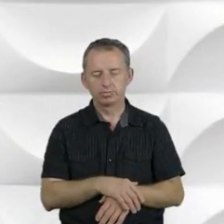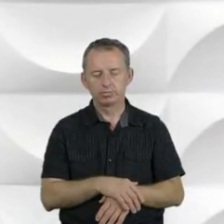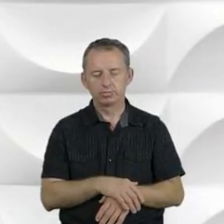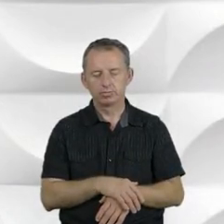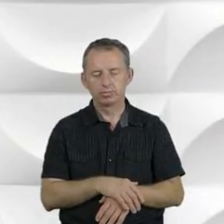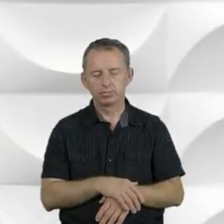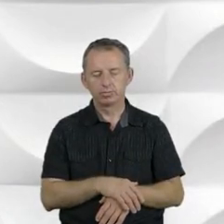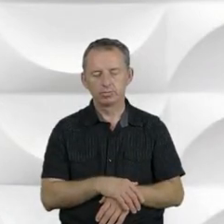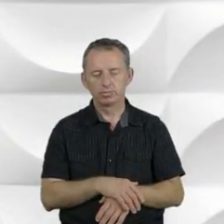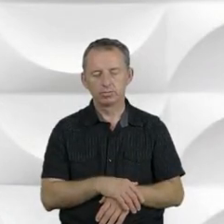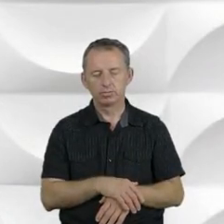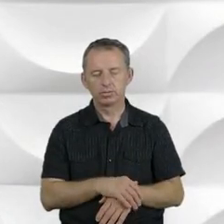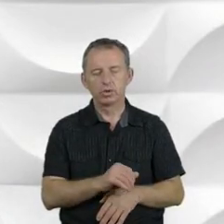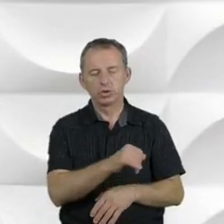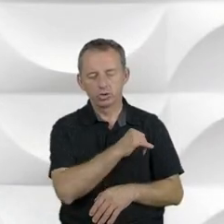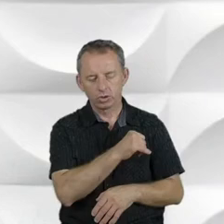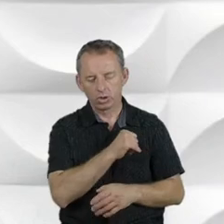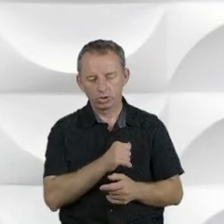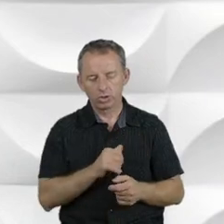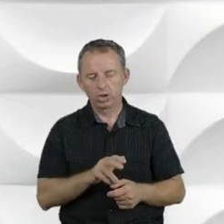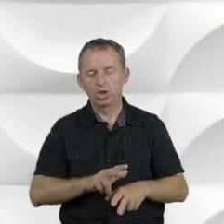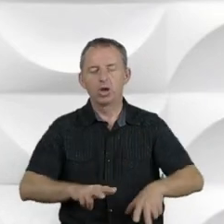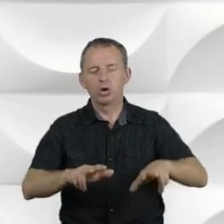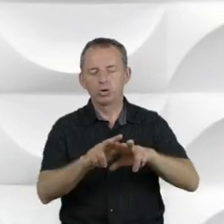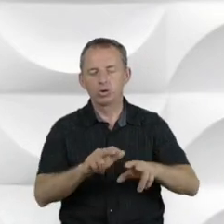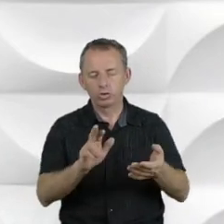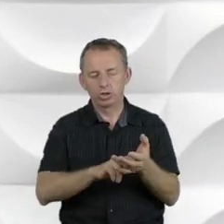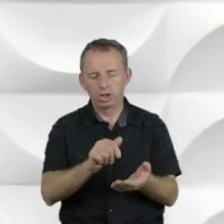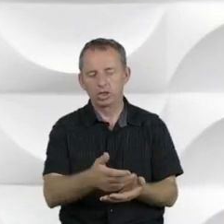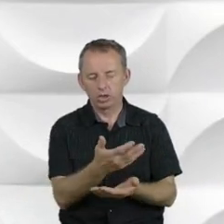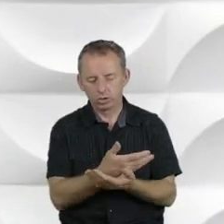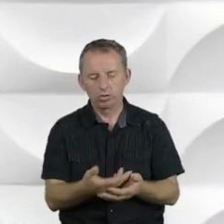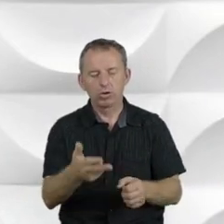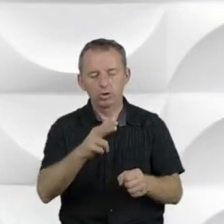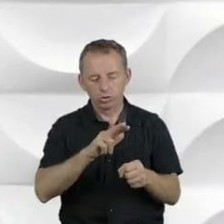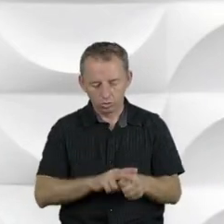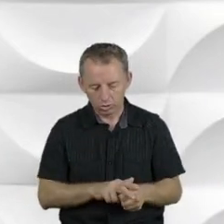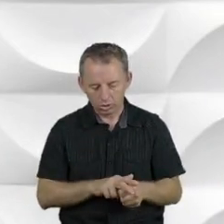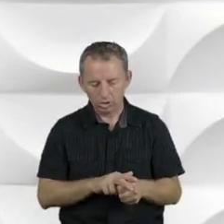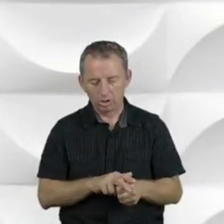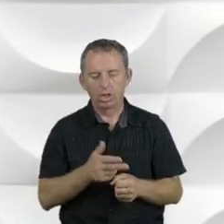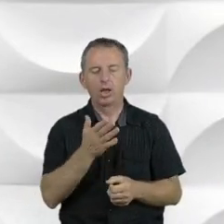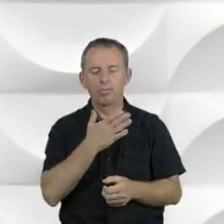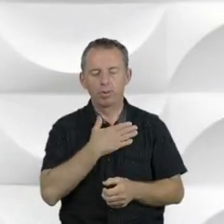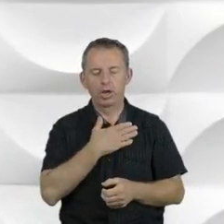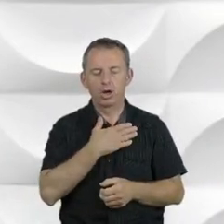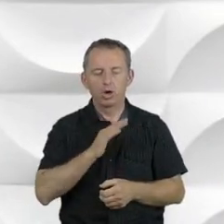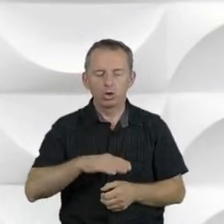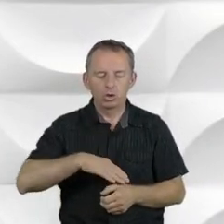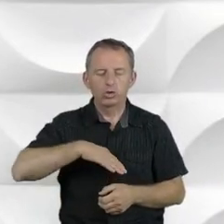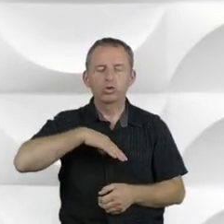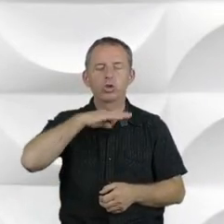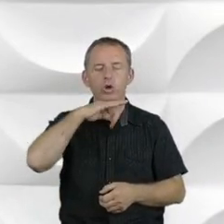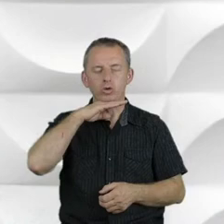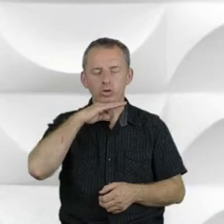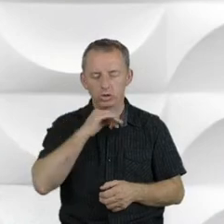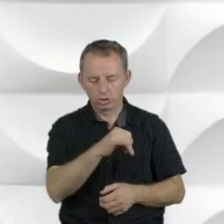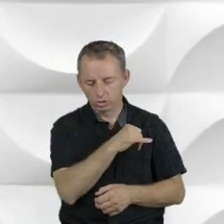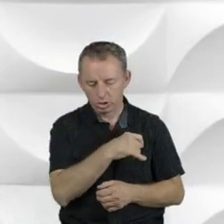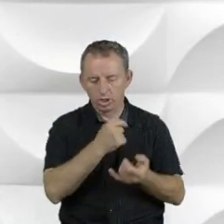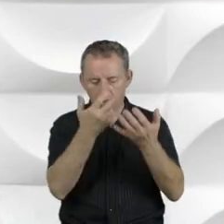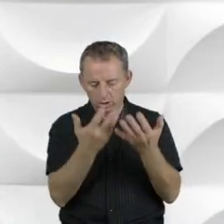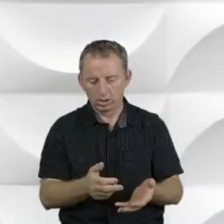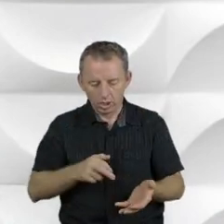Grzesznej rodzinie na tej ziemi, która ma dość grzechu i chce